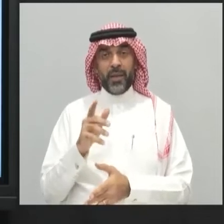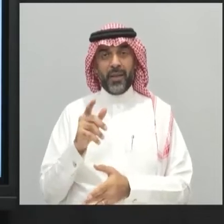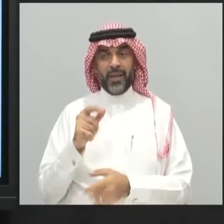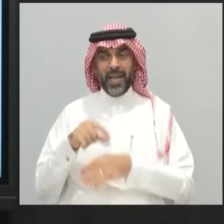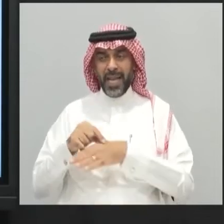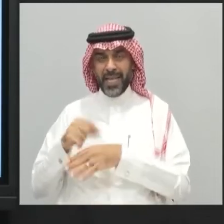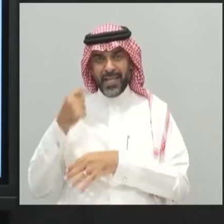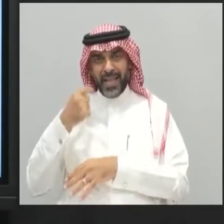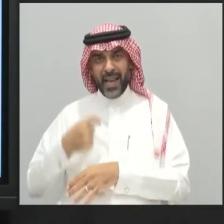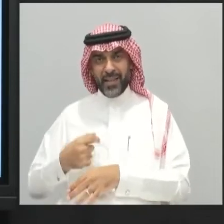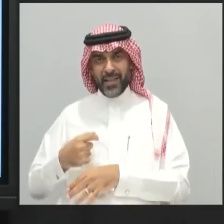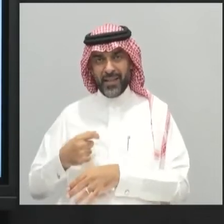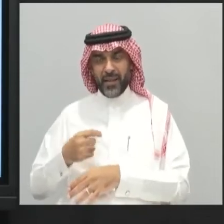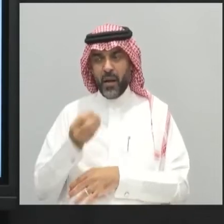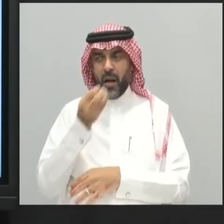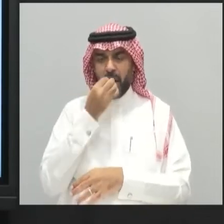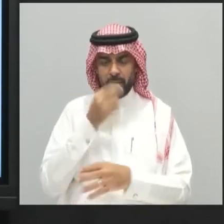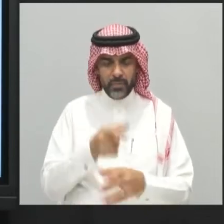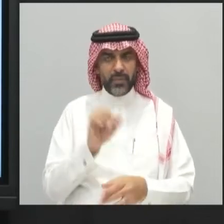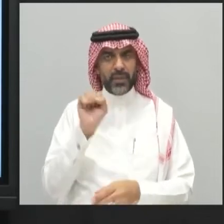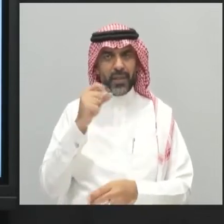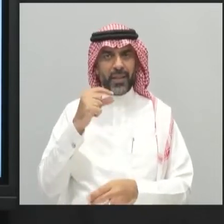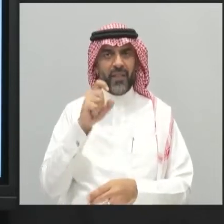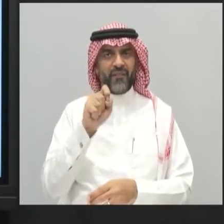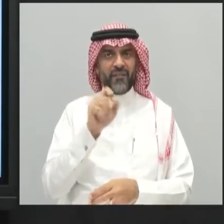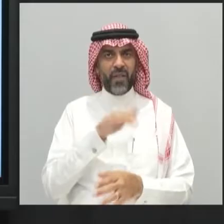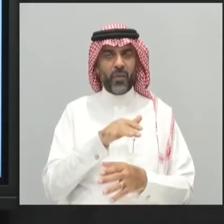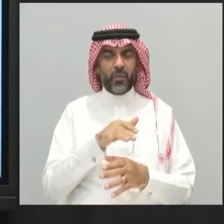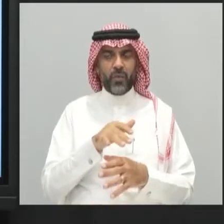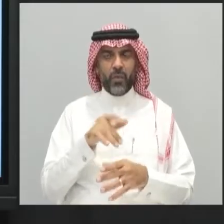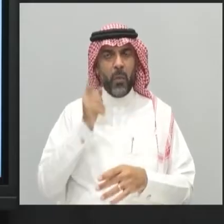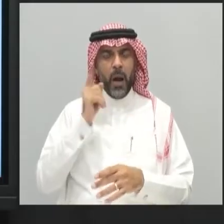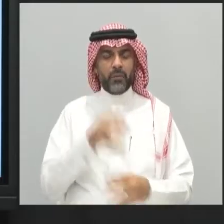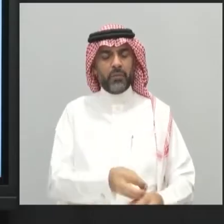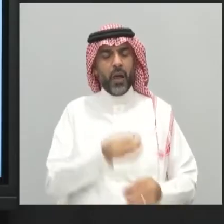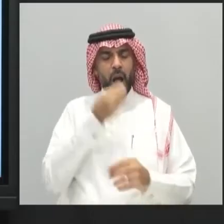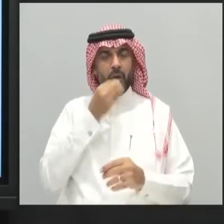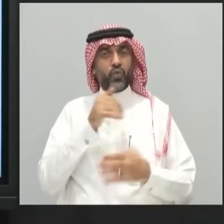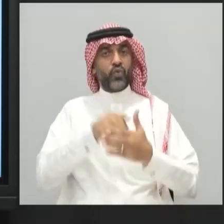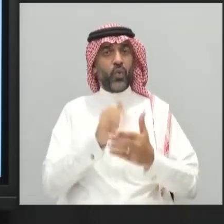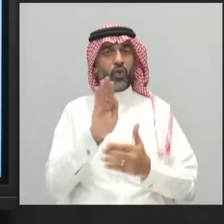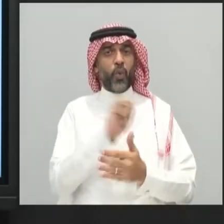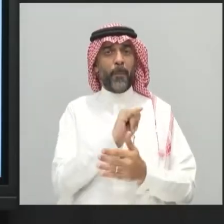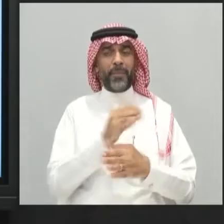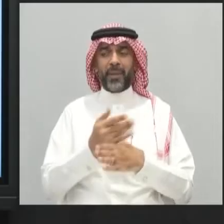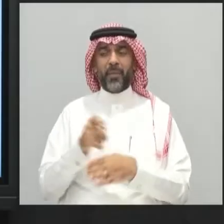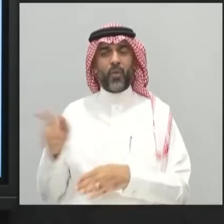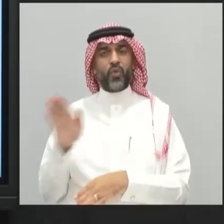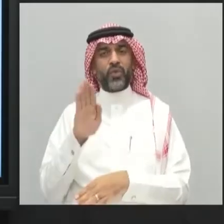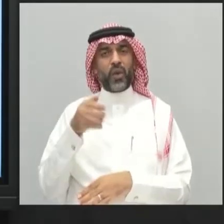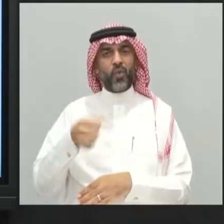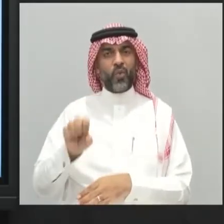الصدفيات هذا الكائن الحي ترتكز في كميات كبيره من هذه السموم فبالتالي تؤثر بشكل